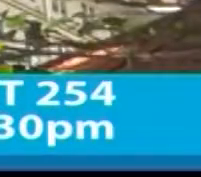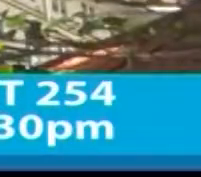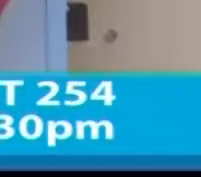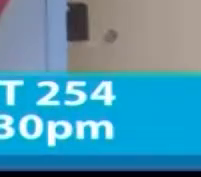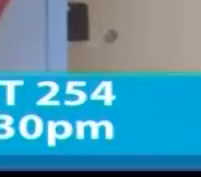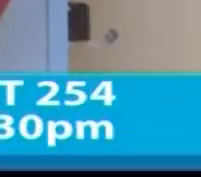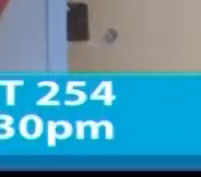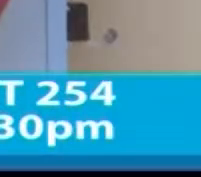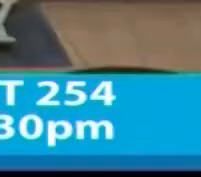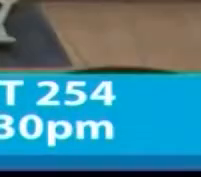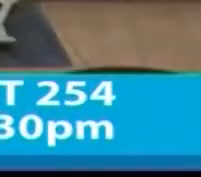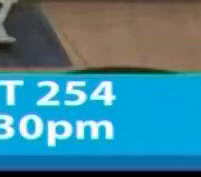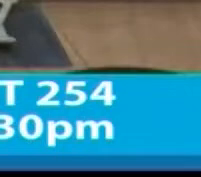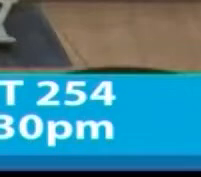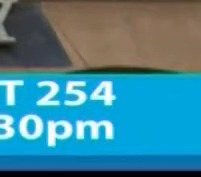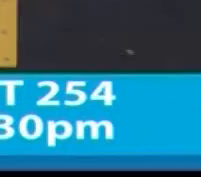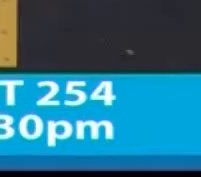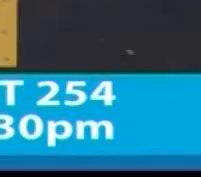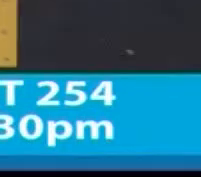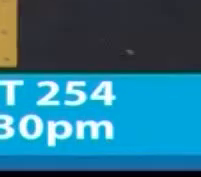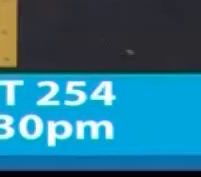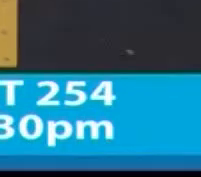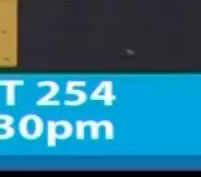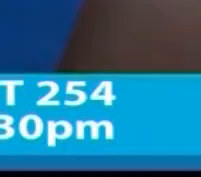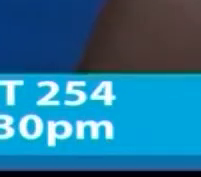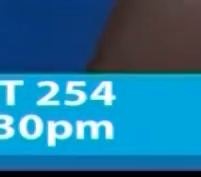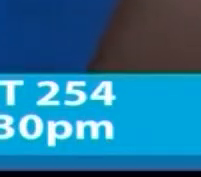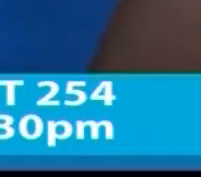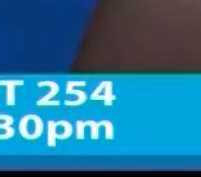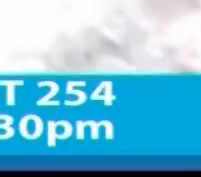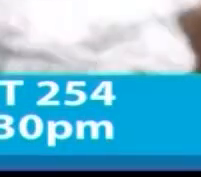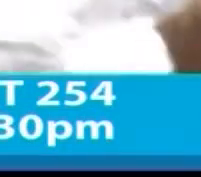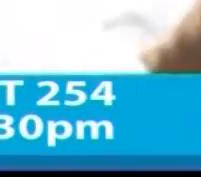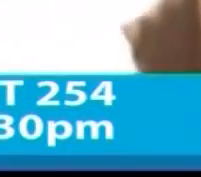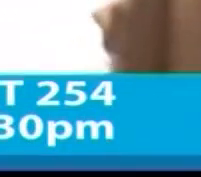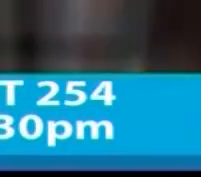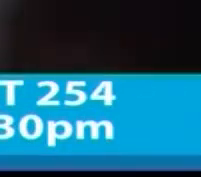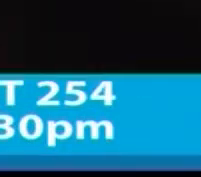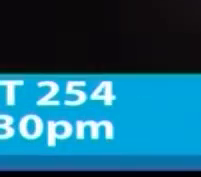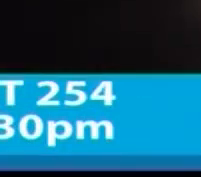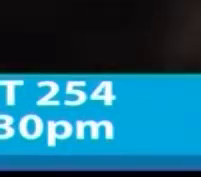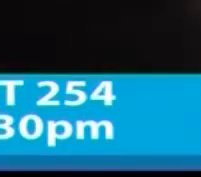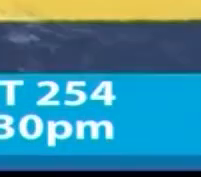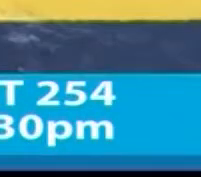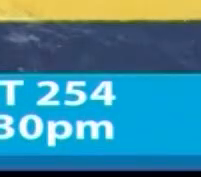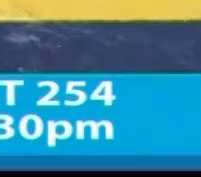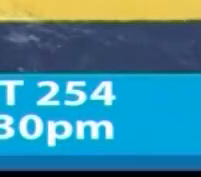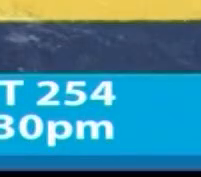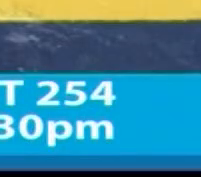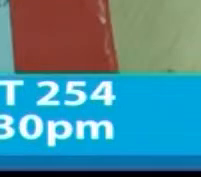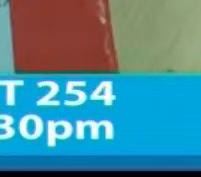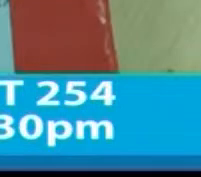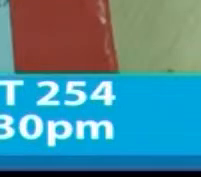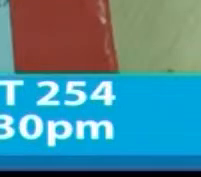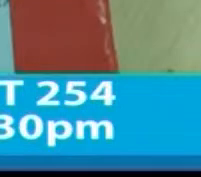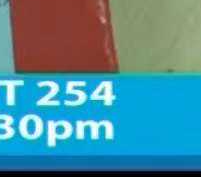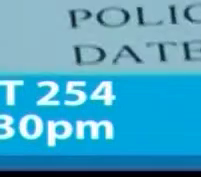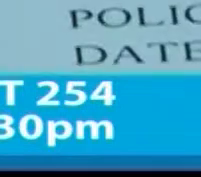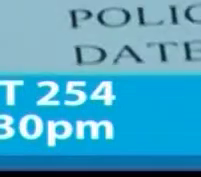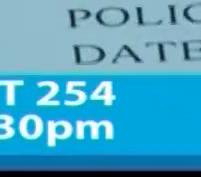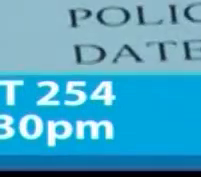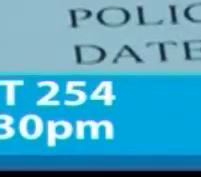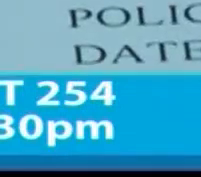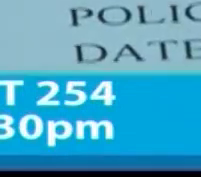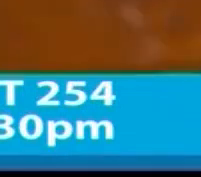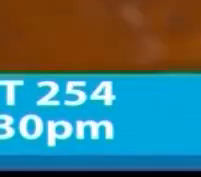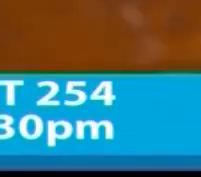Juhudi za Rais Uhuru Kenyatta za kulinda na kuimarisha maslahi ya Wakenya kwa kuangazia uhalifu wa